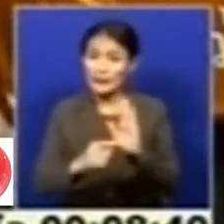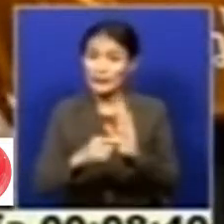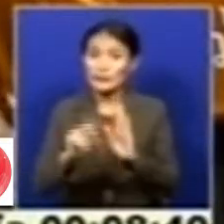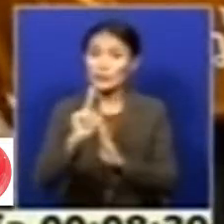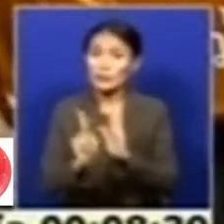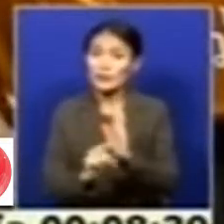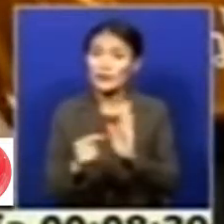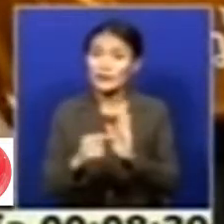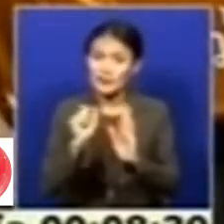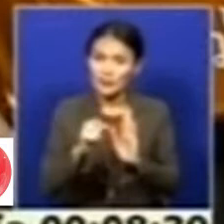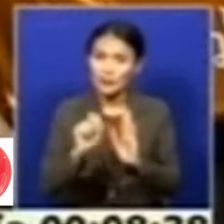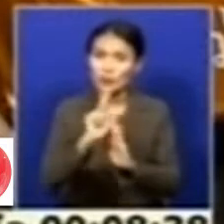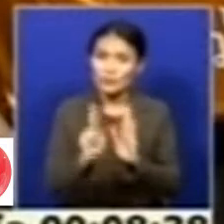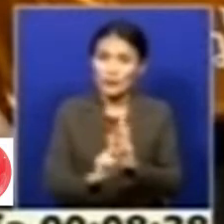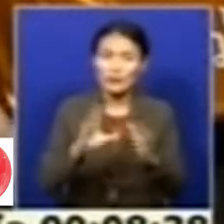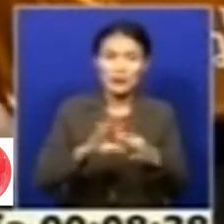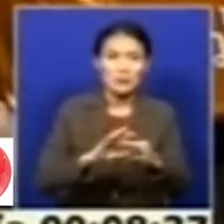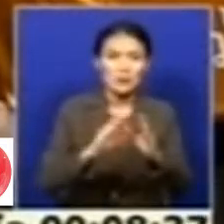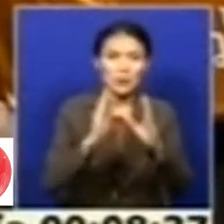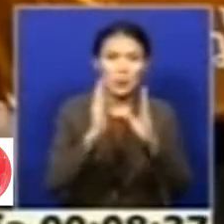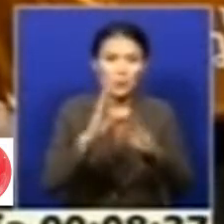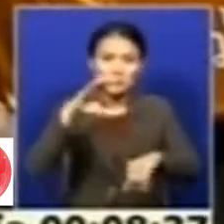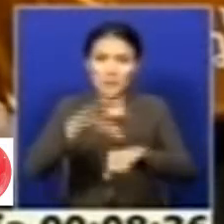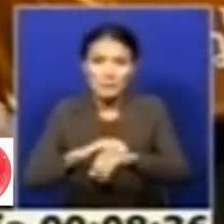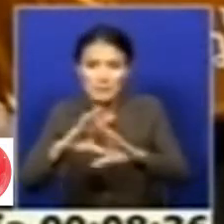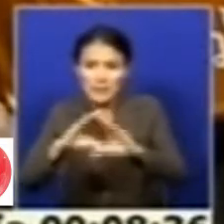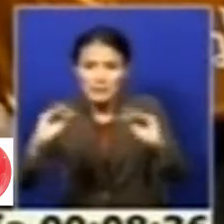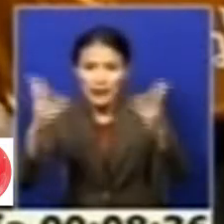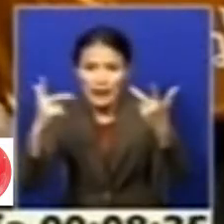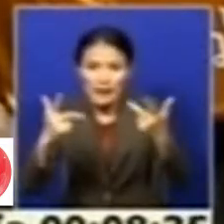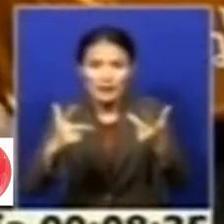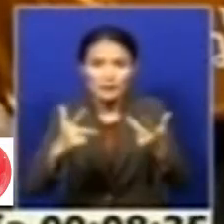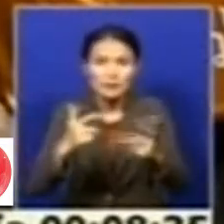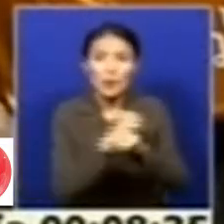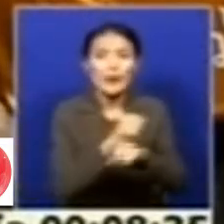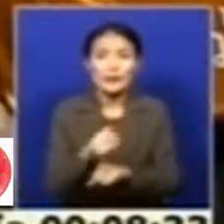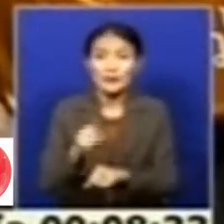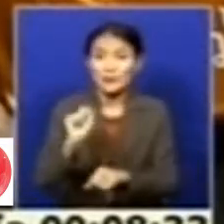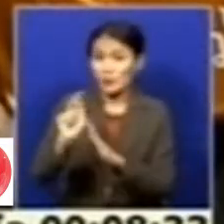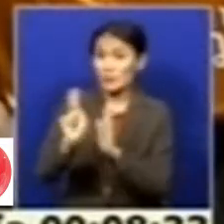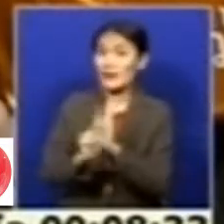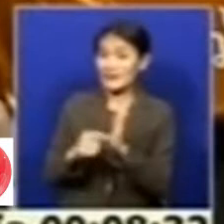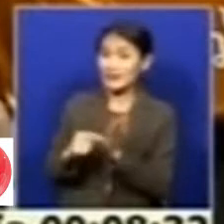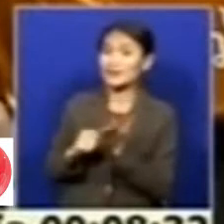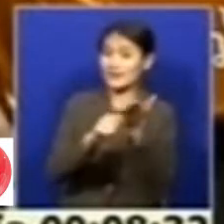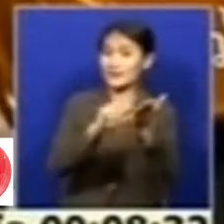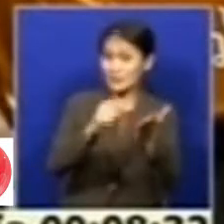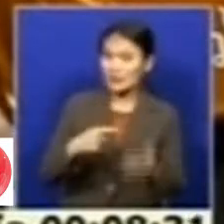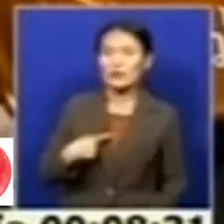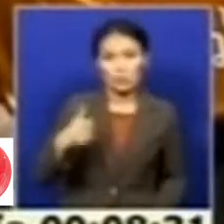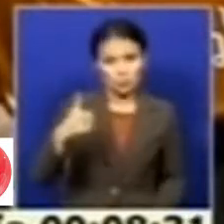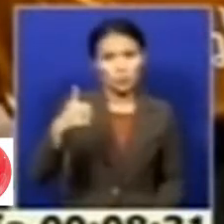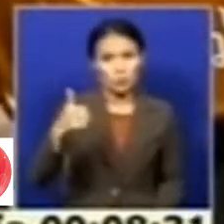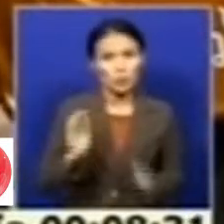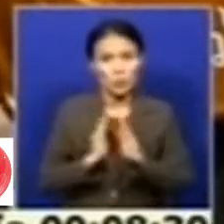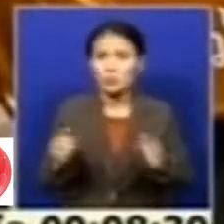หายนะครับซึ่งภาคประชาชนเขาก็ให้ความสำคัญแต่น่าเสียดายครับท่านประธานที่การตอบคำถามของท่านรั